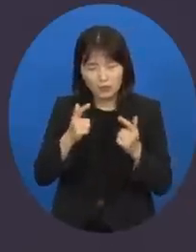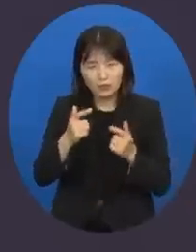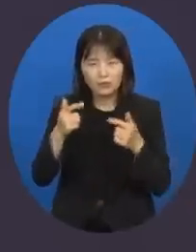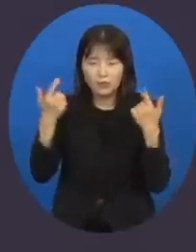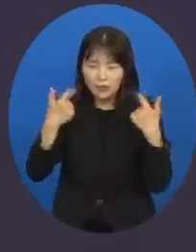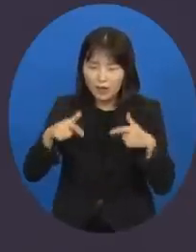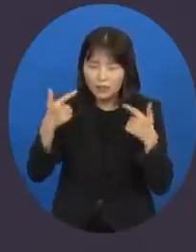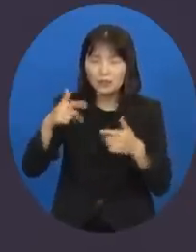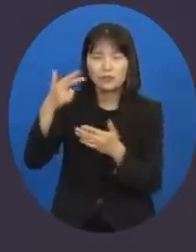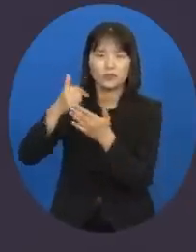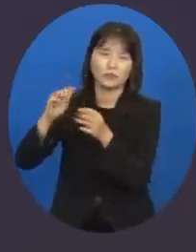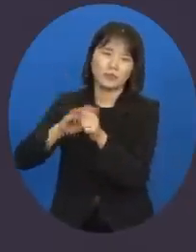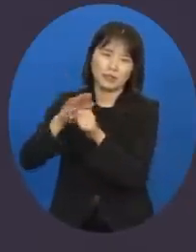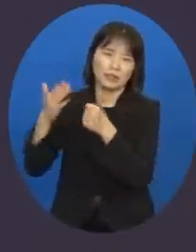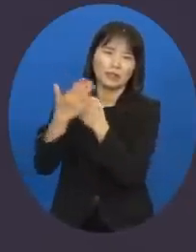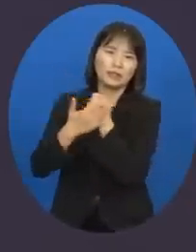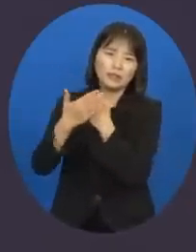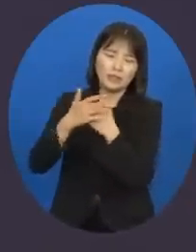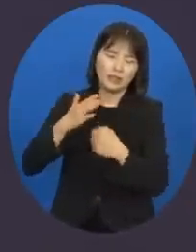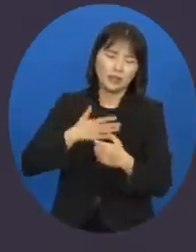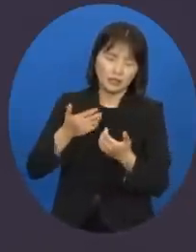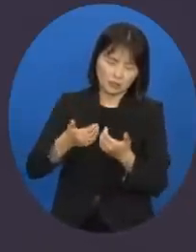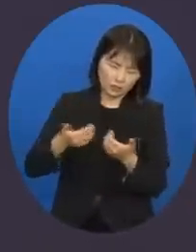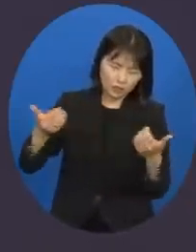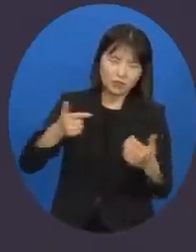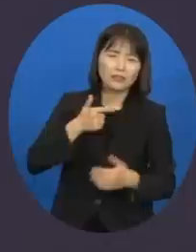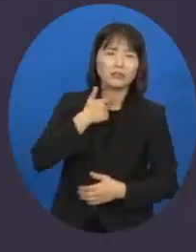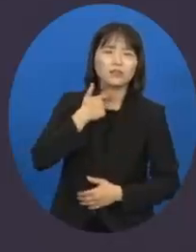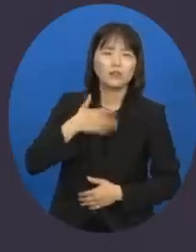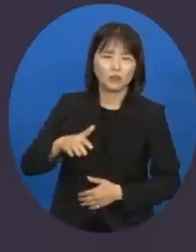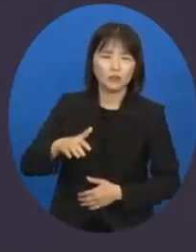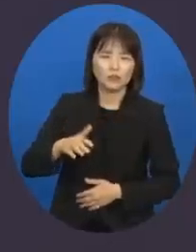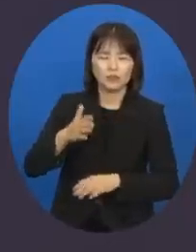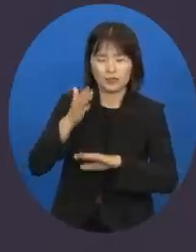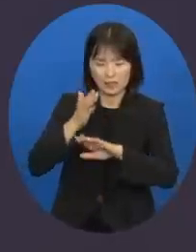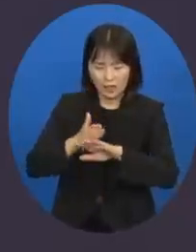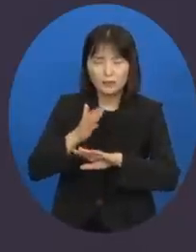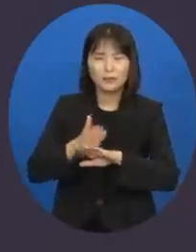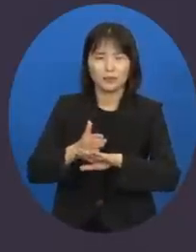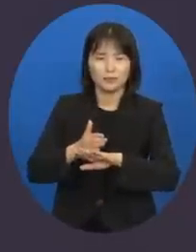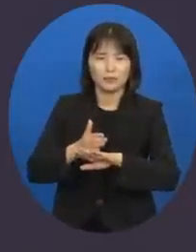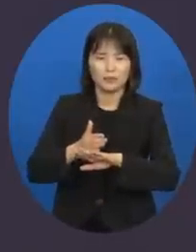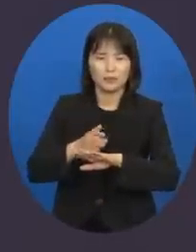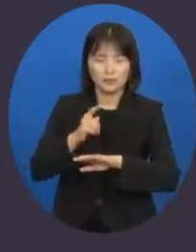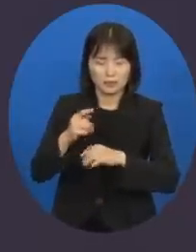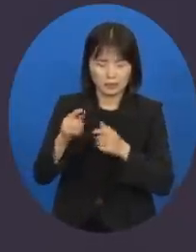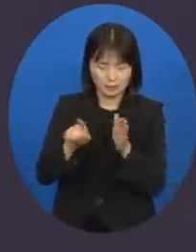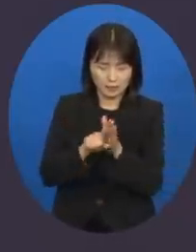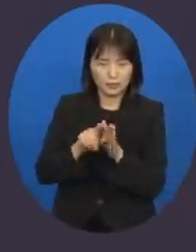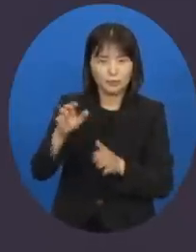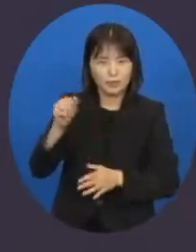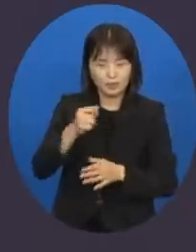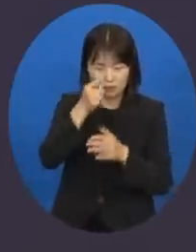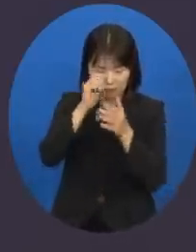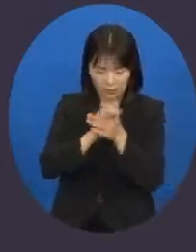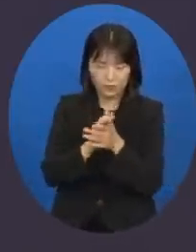주님의 사랑과 은혜는 나를 떠난 적이 없었음을 감사합니다. 우리 그 믿음 가지고